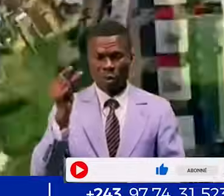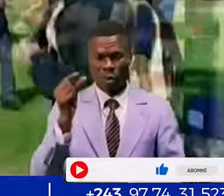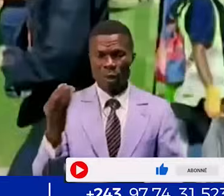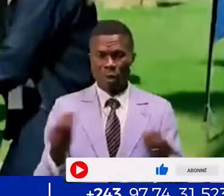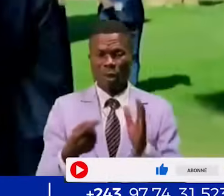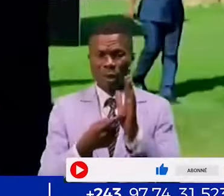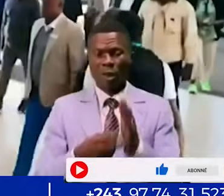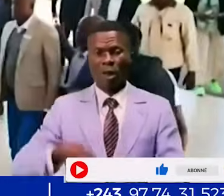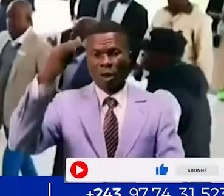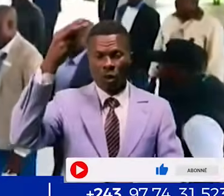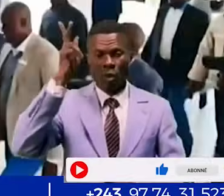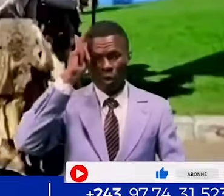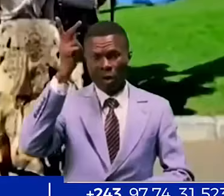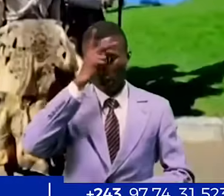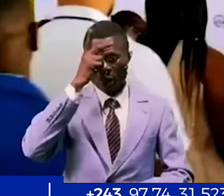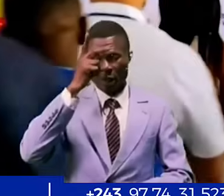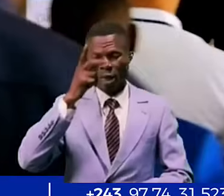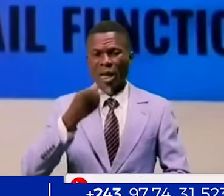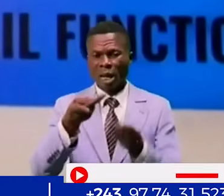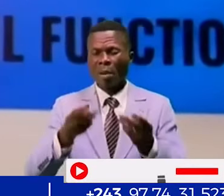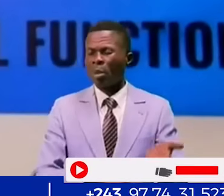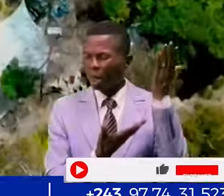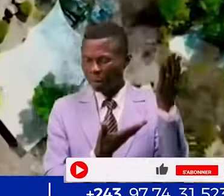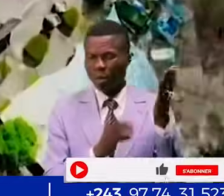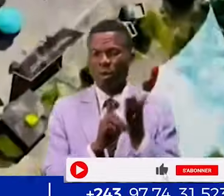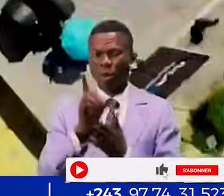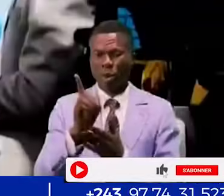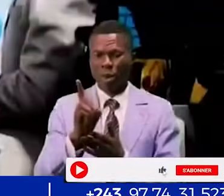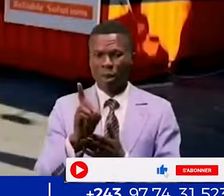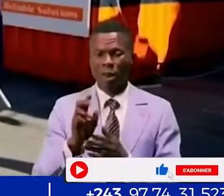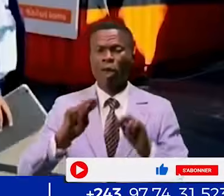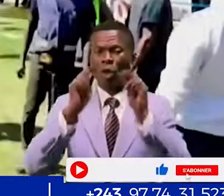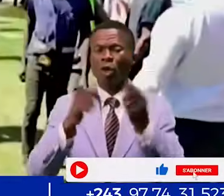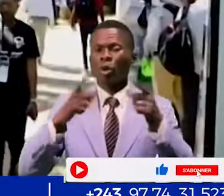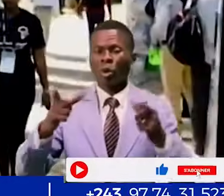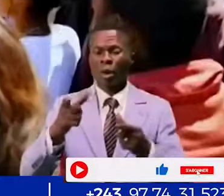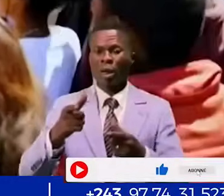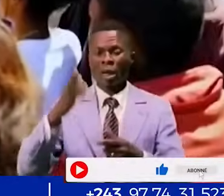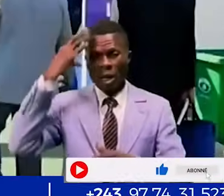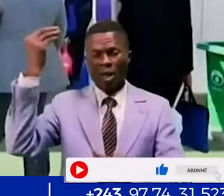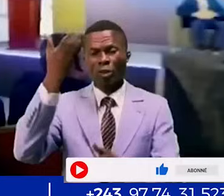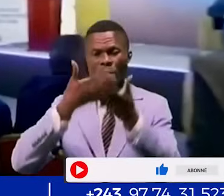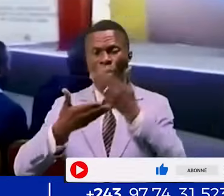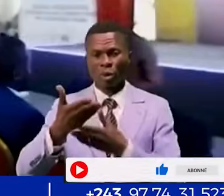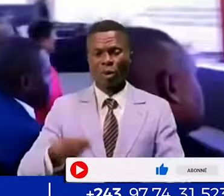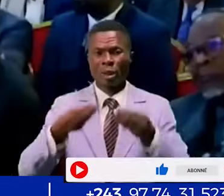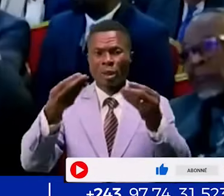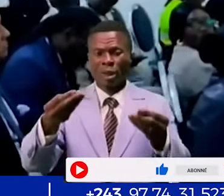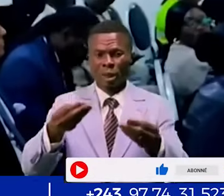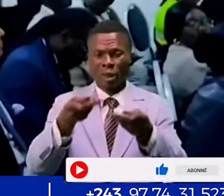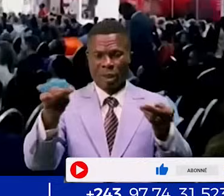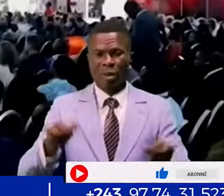fait du Haut-Katanga la plaque tournante. Cette vaste plateforme d'échange de haut niveau offre sa tribune